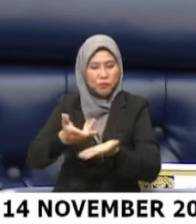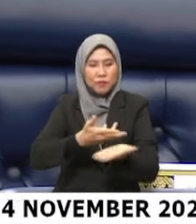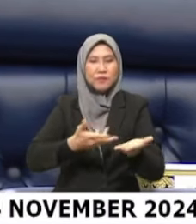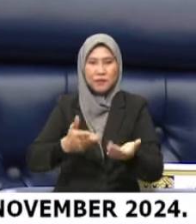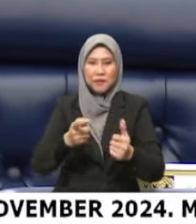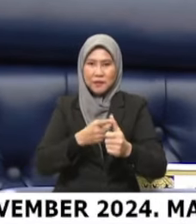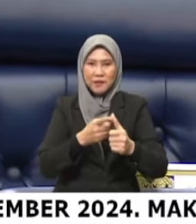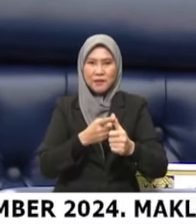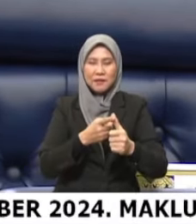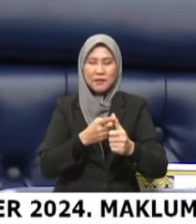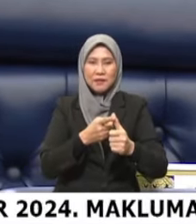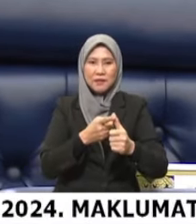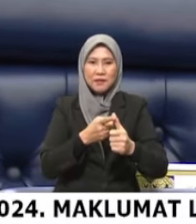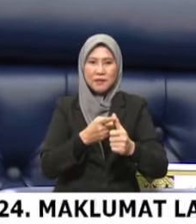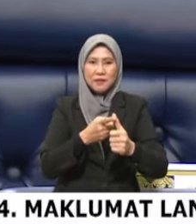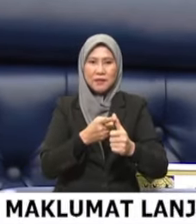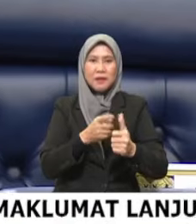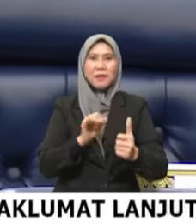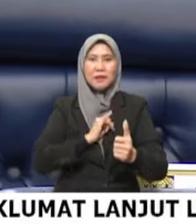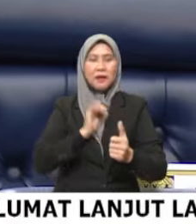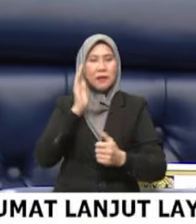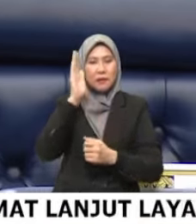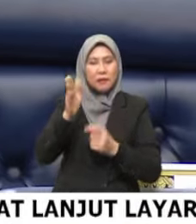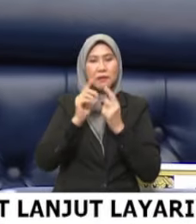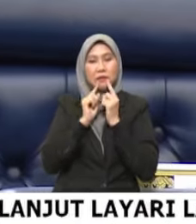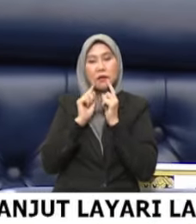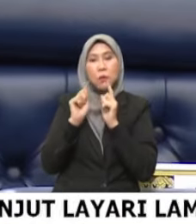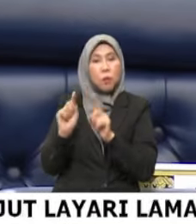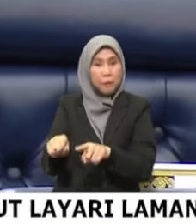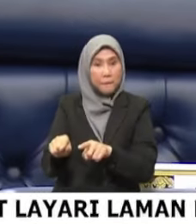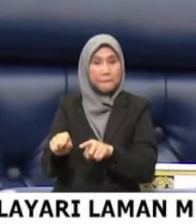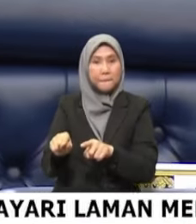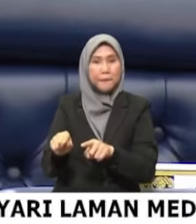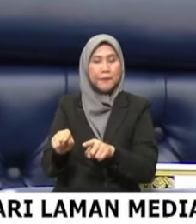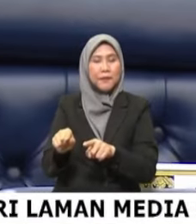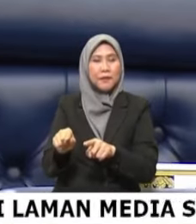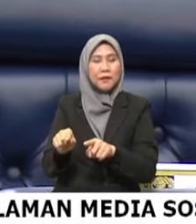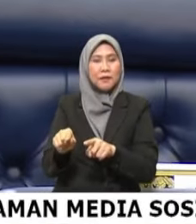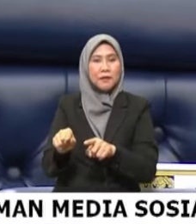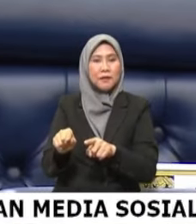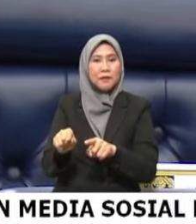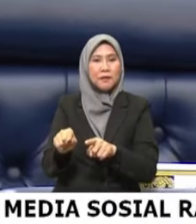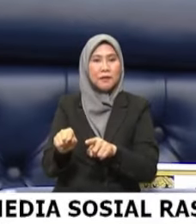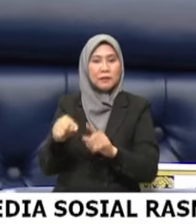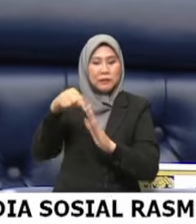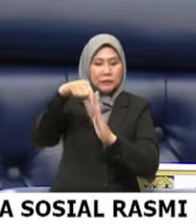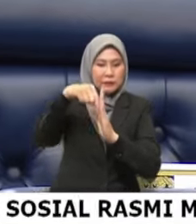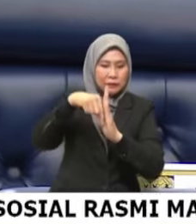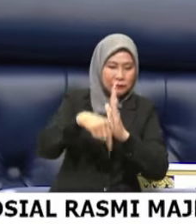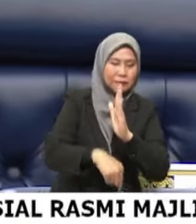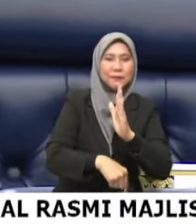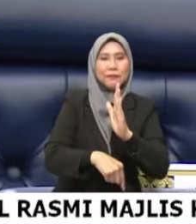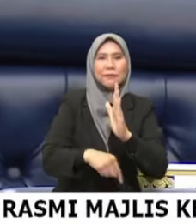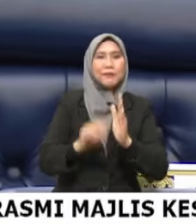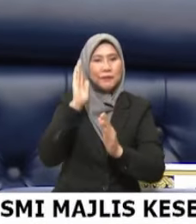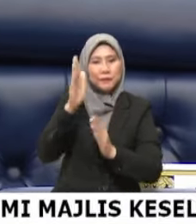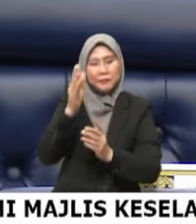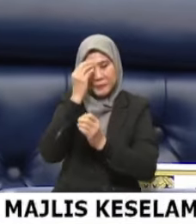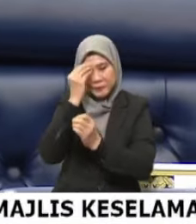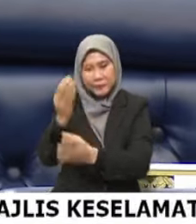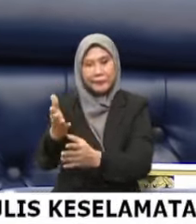akan memberi jawapan kepada Yang Berhormat khususnya ke detail-detail spesifiknya. Terima